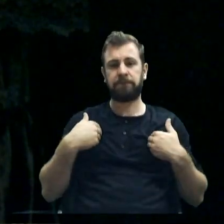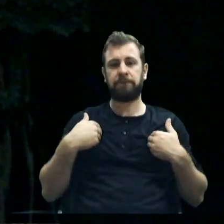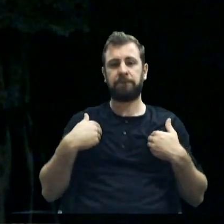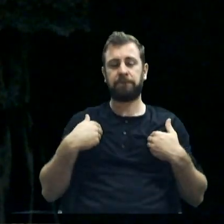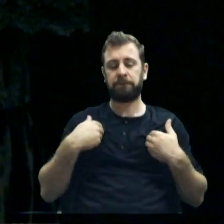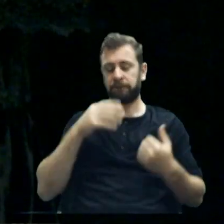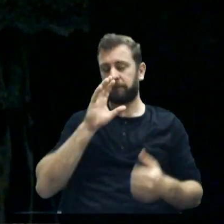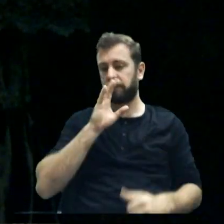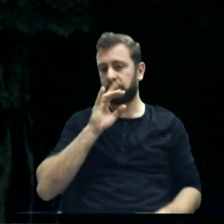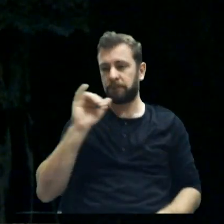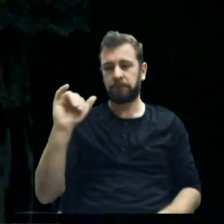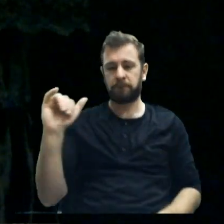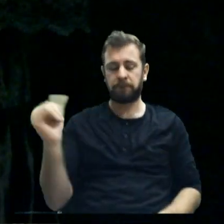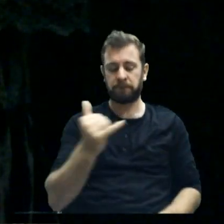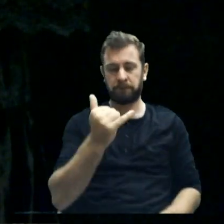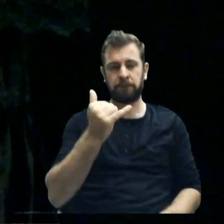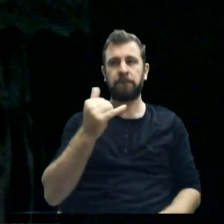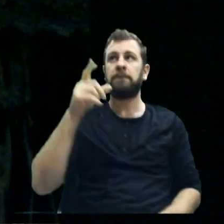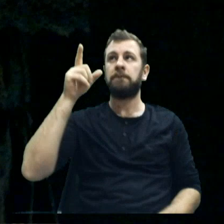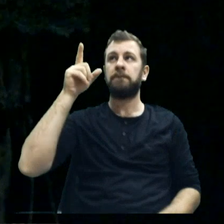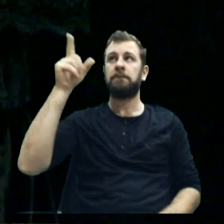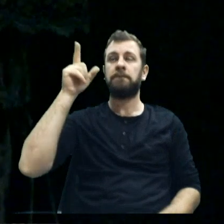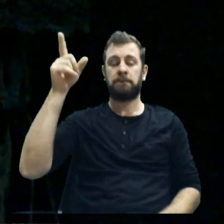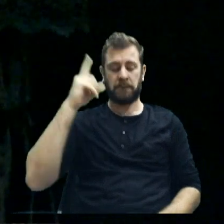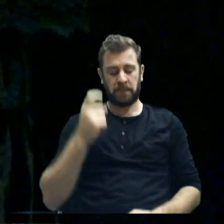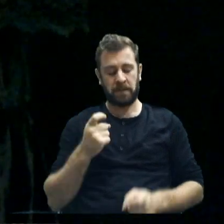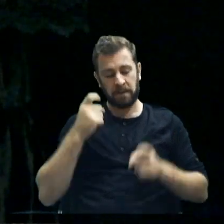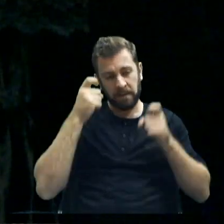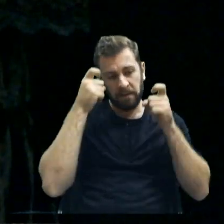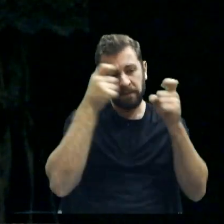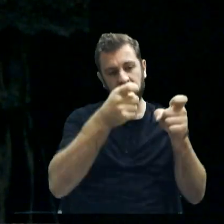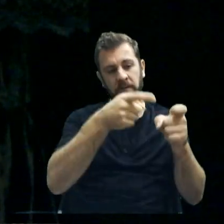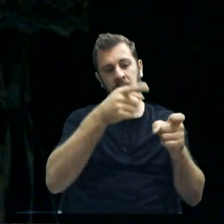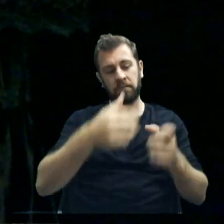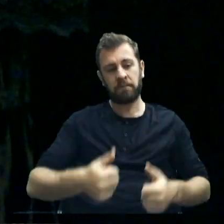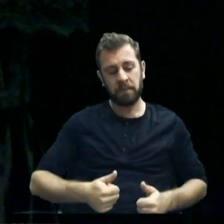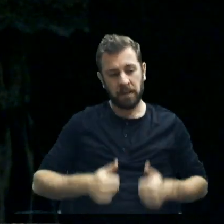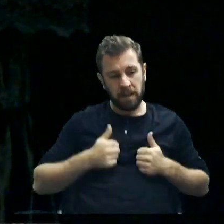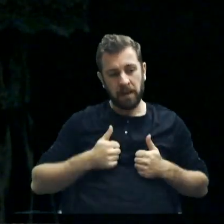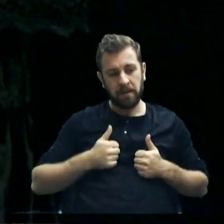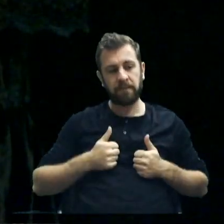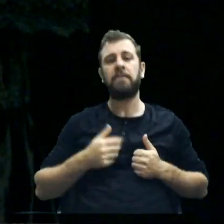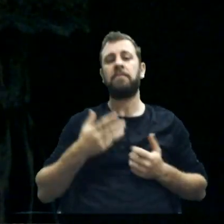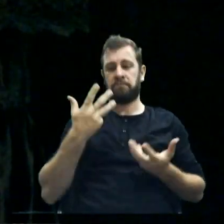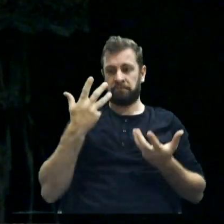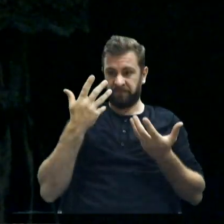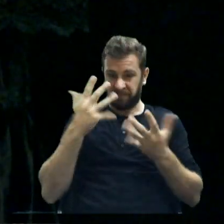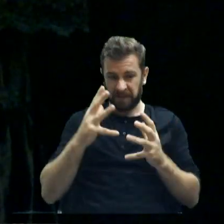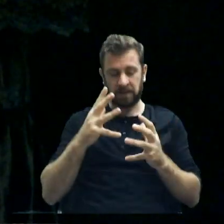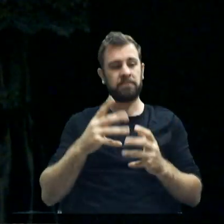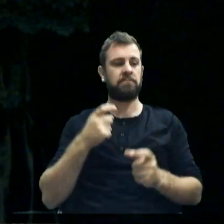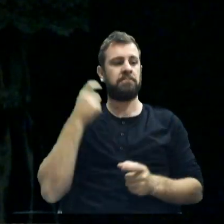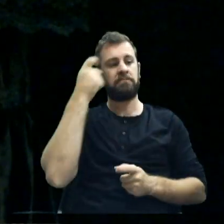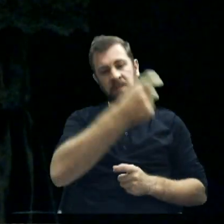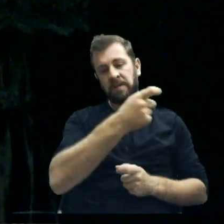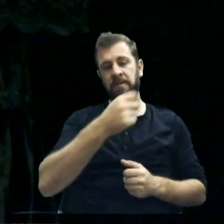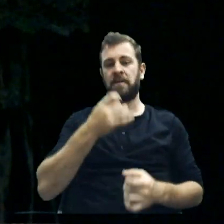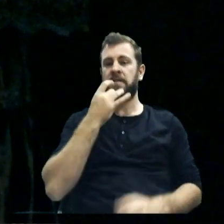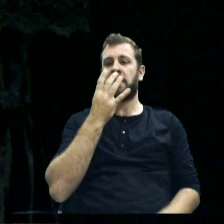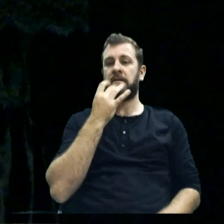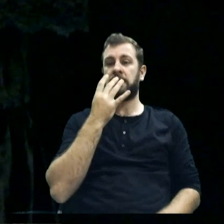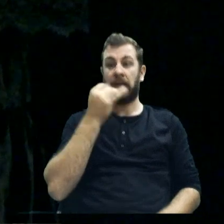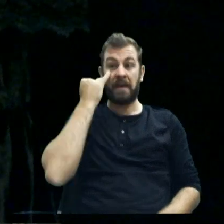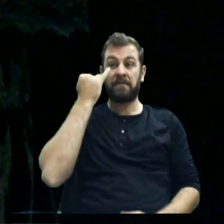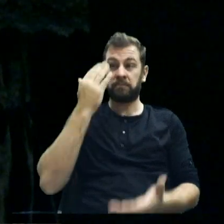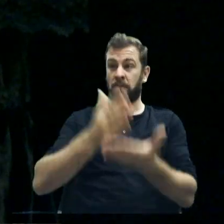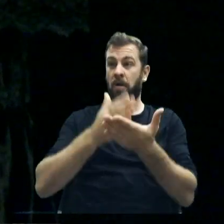فَأَحْيَيْنَاهُ, we gave him life, وَجَعَلْنَا لَهُ نُورًا, then we gave him light. If he stopped there, the verse, it would have been